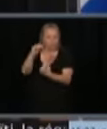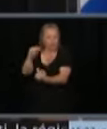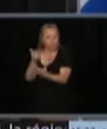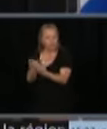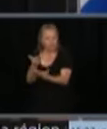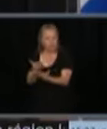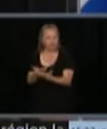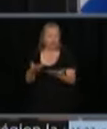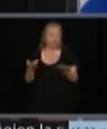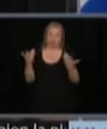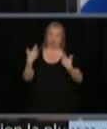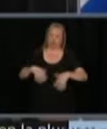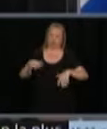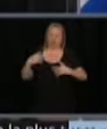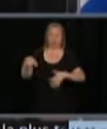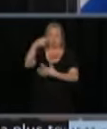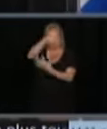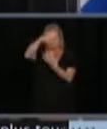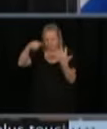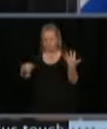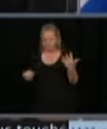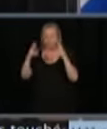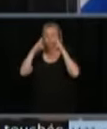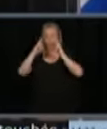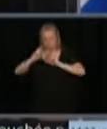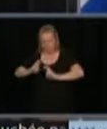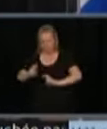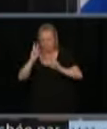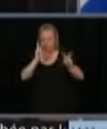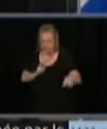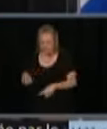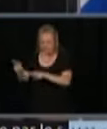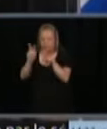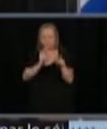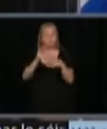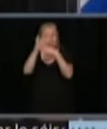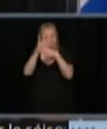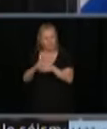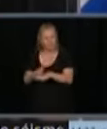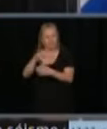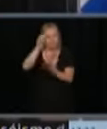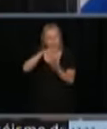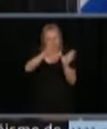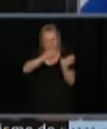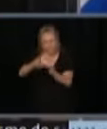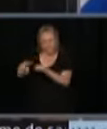regarder, à planifier, à organiser du côté du Québec qu'à Ottawa.